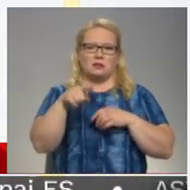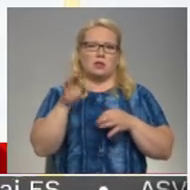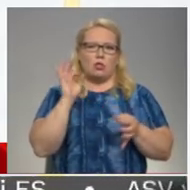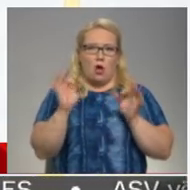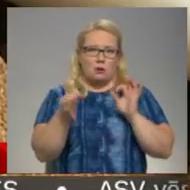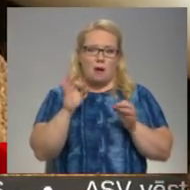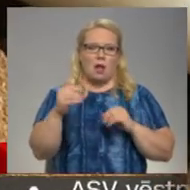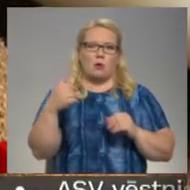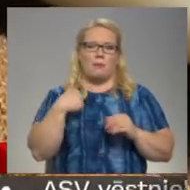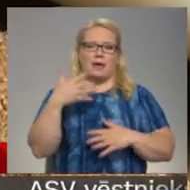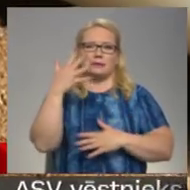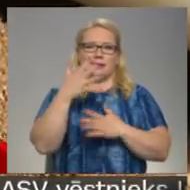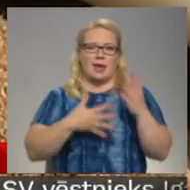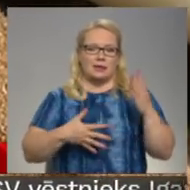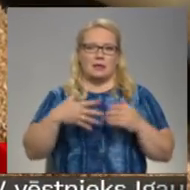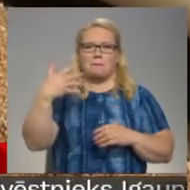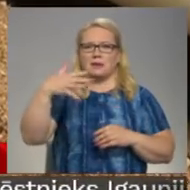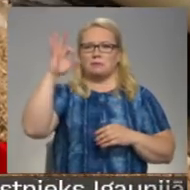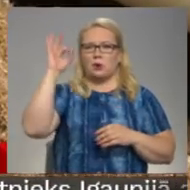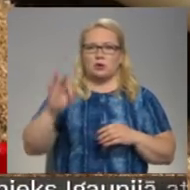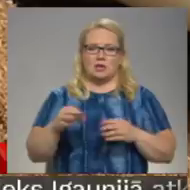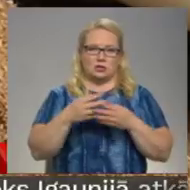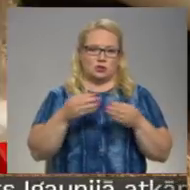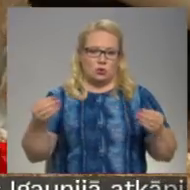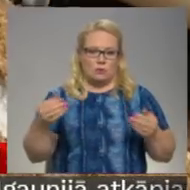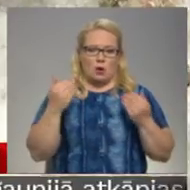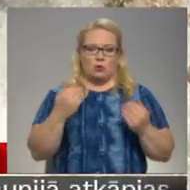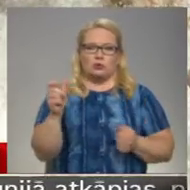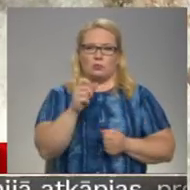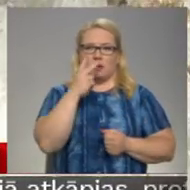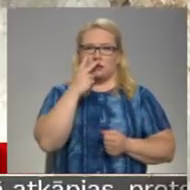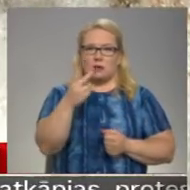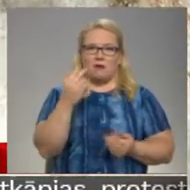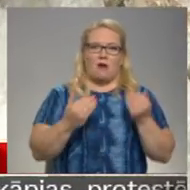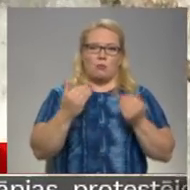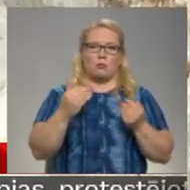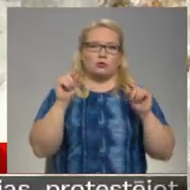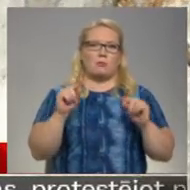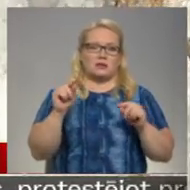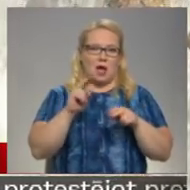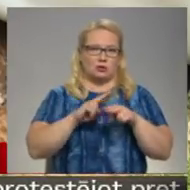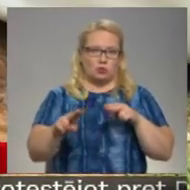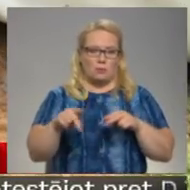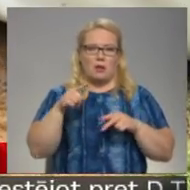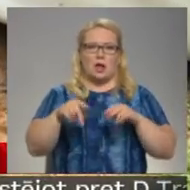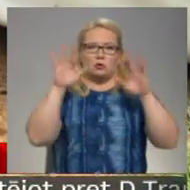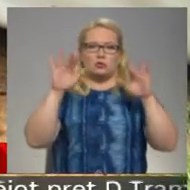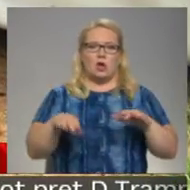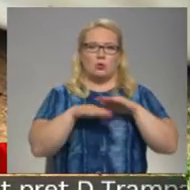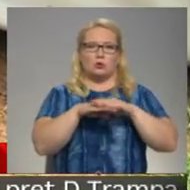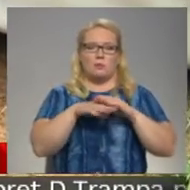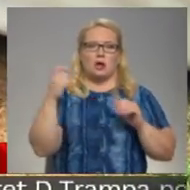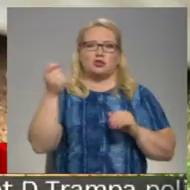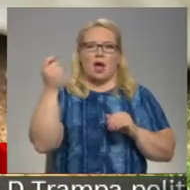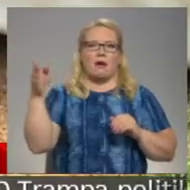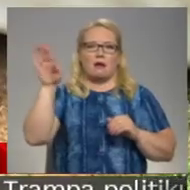un mēs rēķinamies ar 50% zudumiem. Bet šobrīd izskatās, ka varbūt pat būs mazāk. Par šādu sniegu uzglabāšanu Žagarkalnā